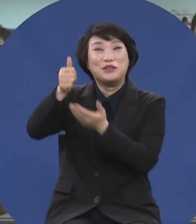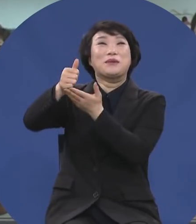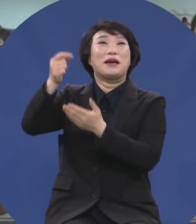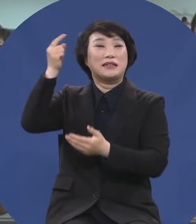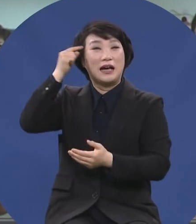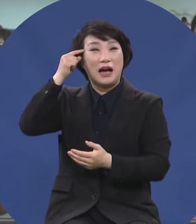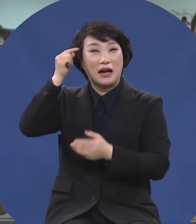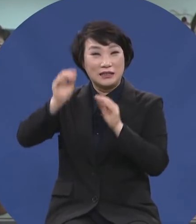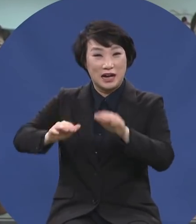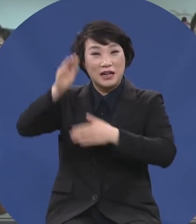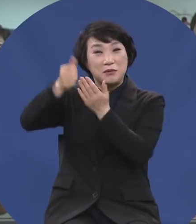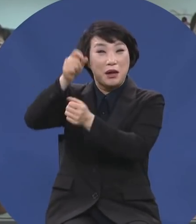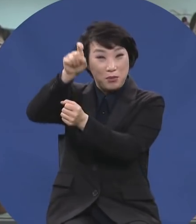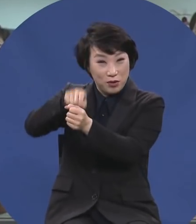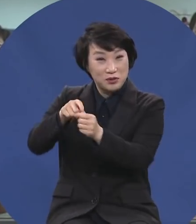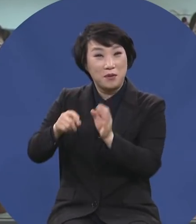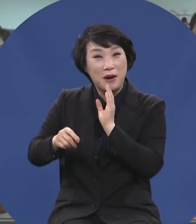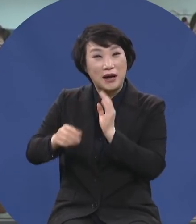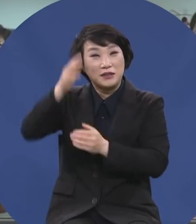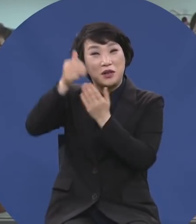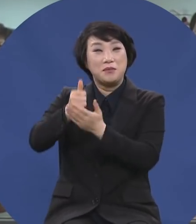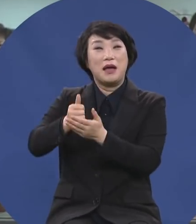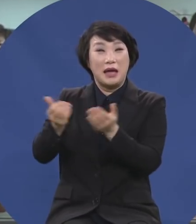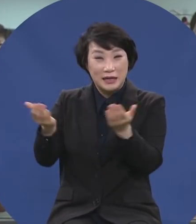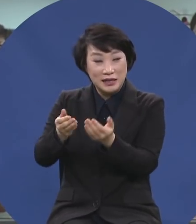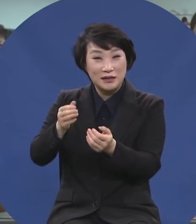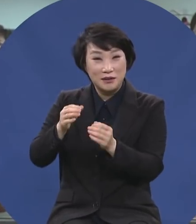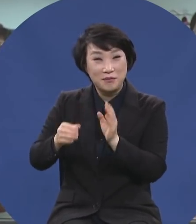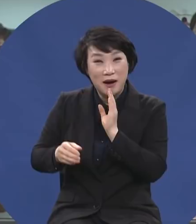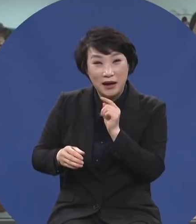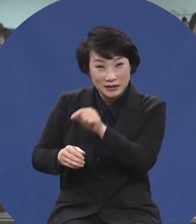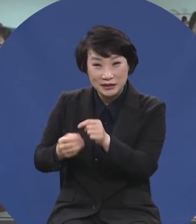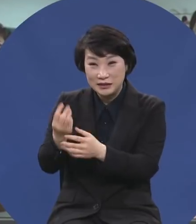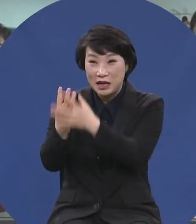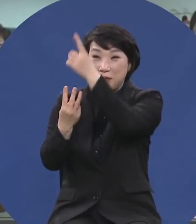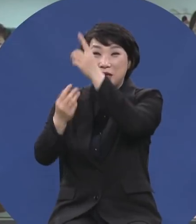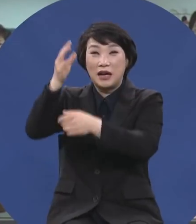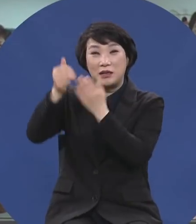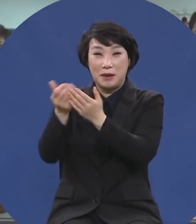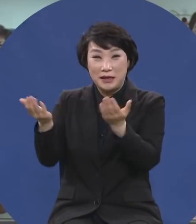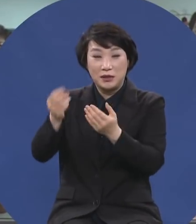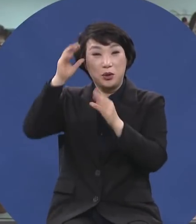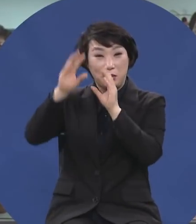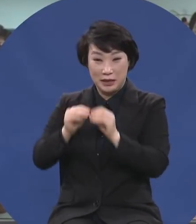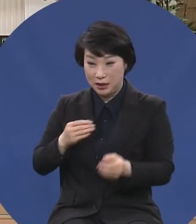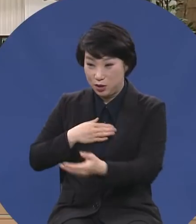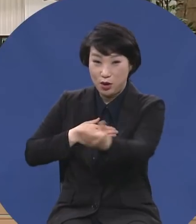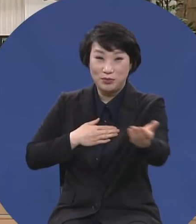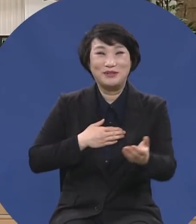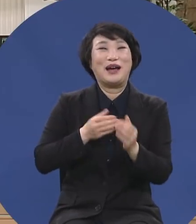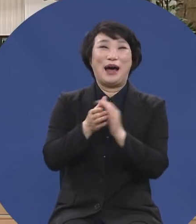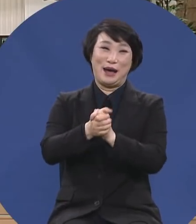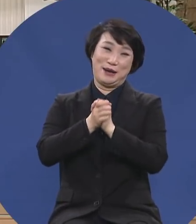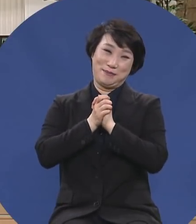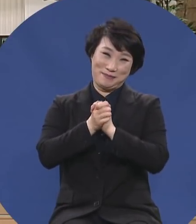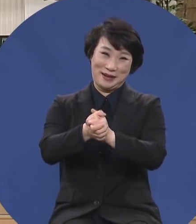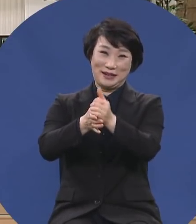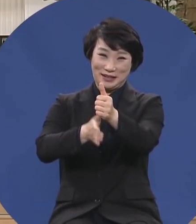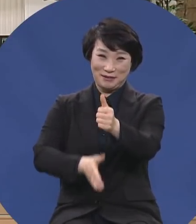구상이요 하나님의 구상이요 성령의 구상이니 이 삼위 하나님의 구상에 동의하시면 아멘 합시다.